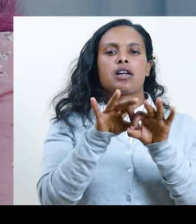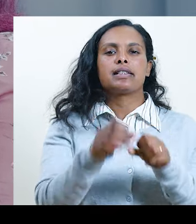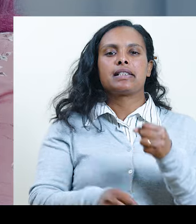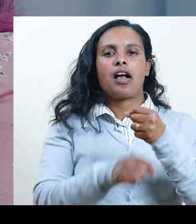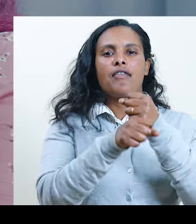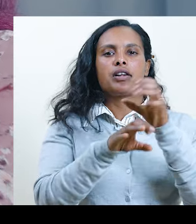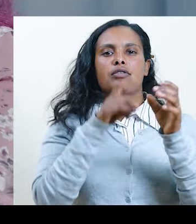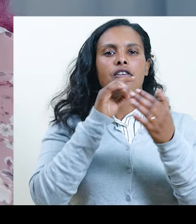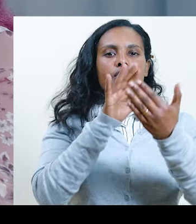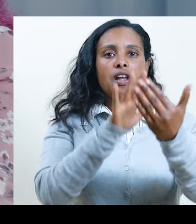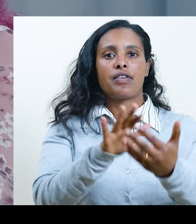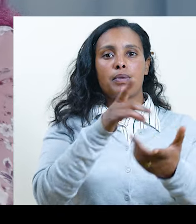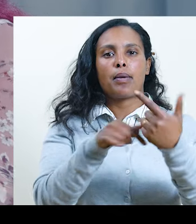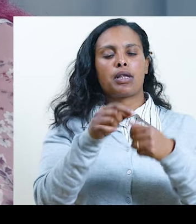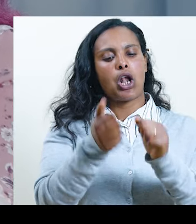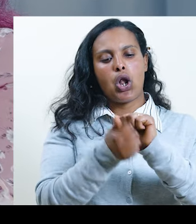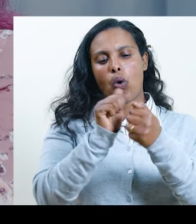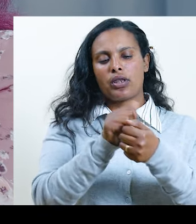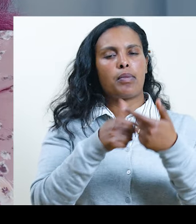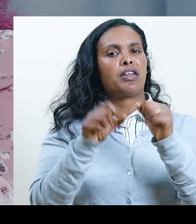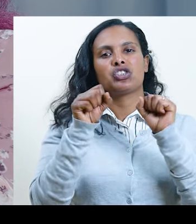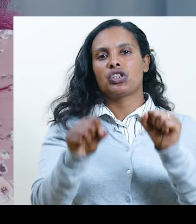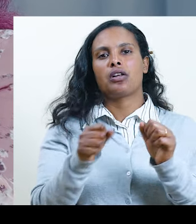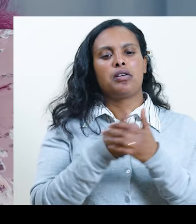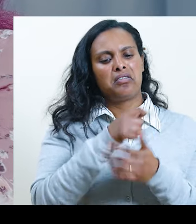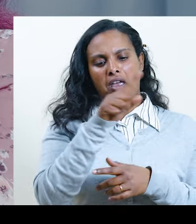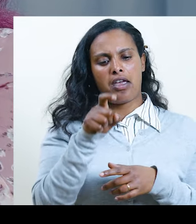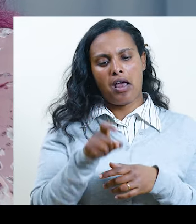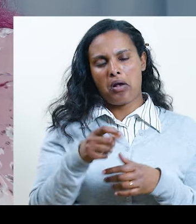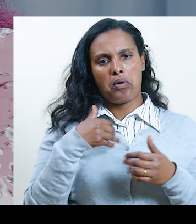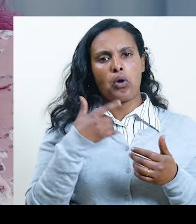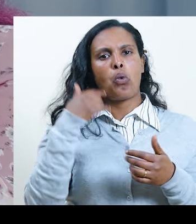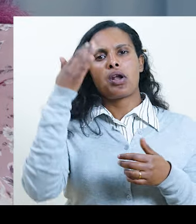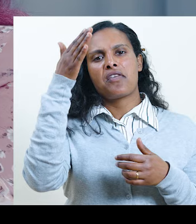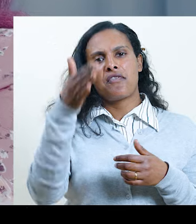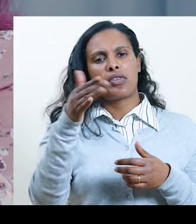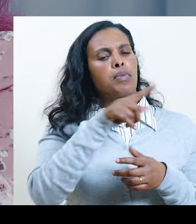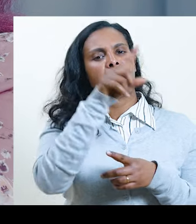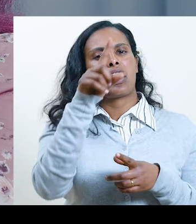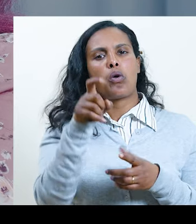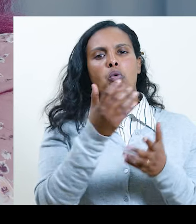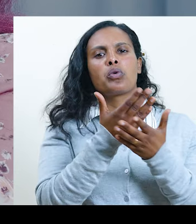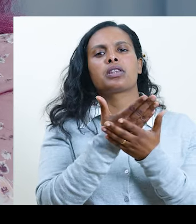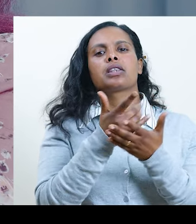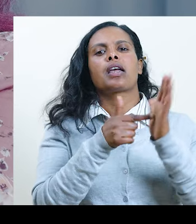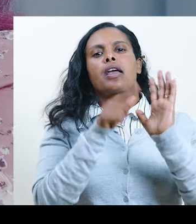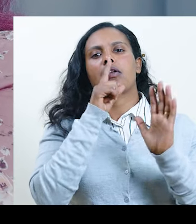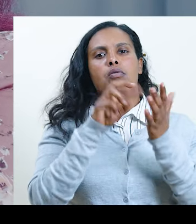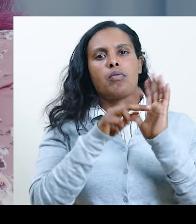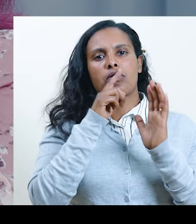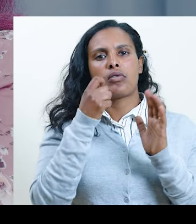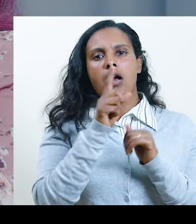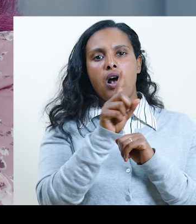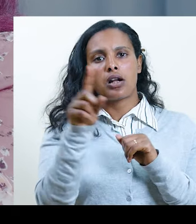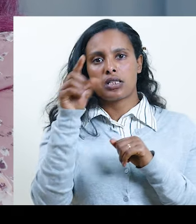የሚያስፈልገው ነገር አድርገሹ ፊት ለፊት ብታመጩ ለውጥ ይመጣል ጠይቂያለሁ ወደፊትም እንመጠይቀው ጥያቄ ነው